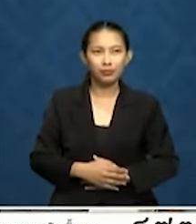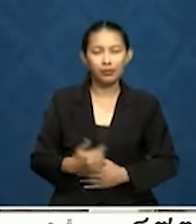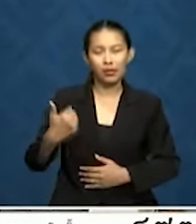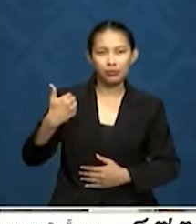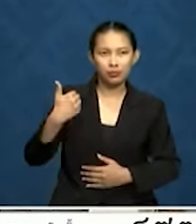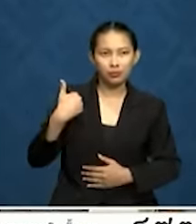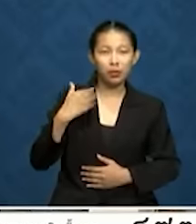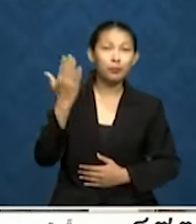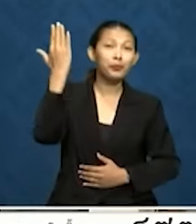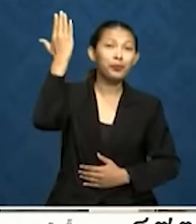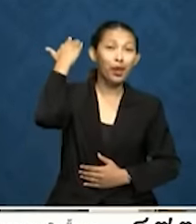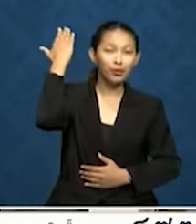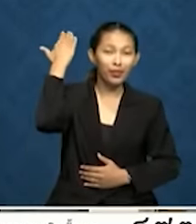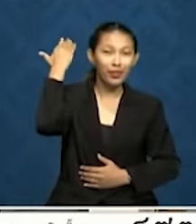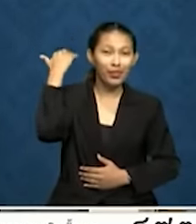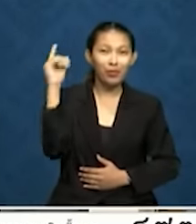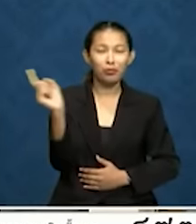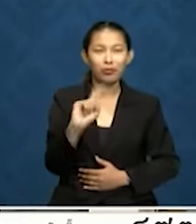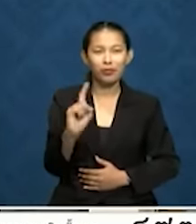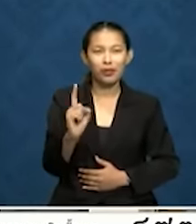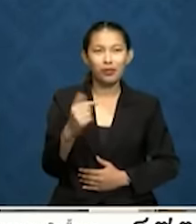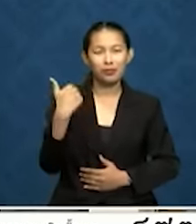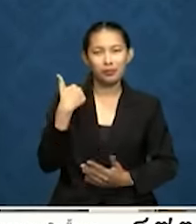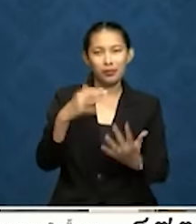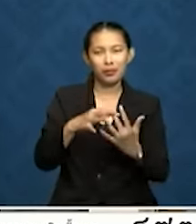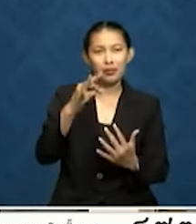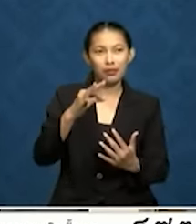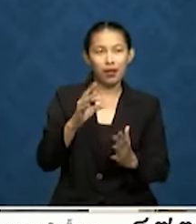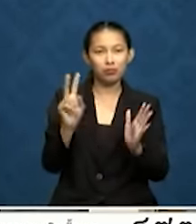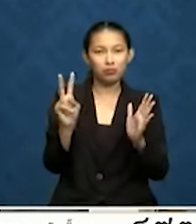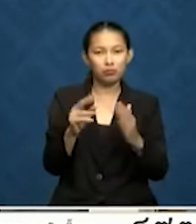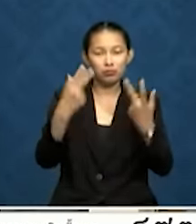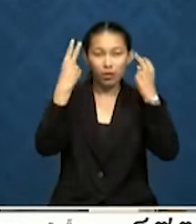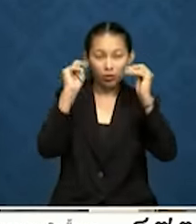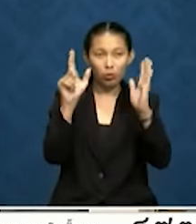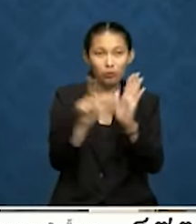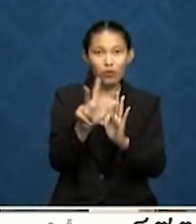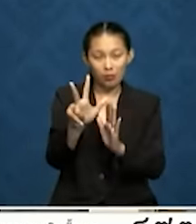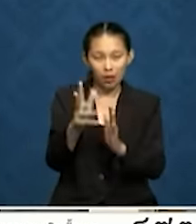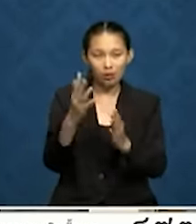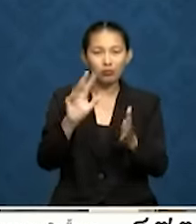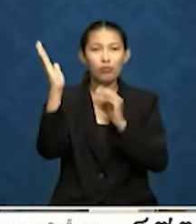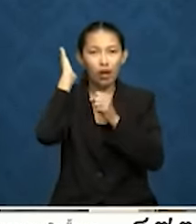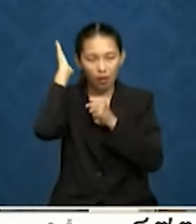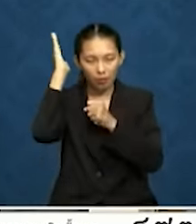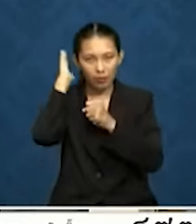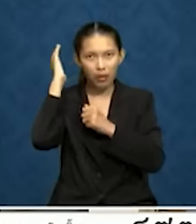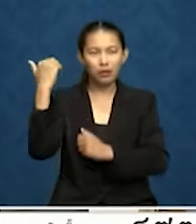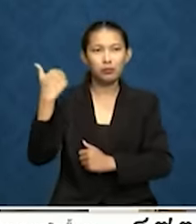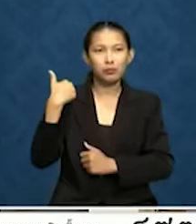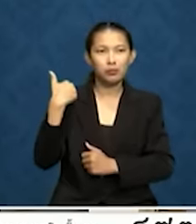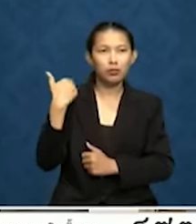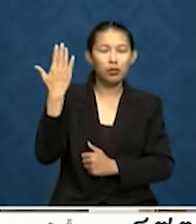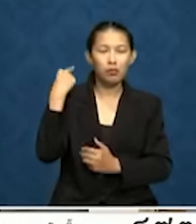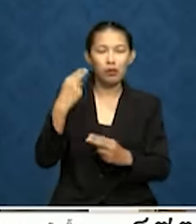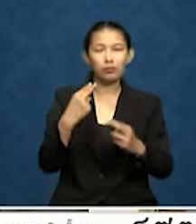พูดว่าคราวที่แล้วนะครับเราเลือกมา3ครั้งก็ได้มีการอภิปรายก่อนตอนนั้นมีผู้เส